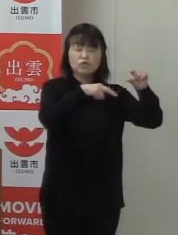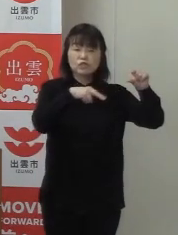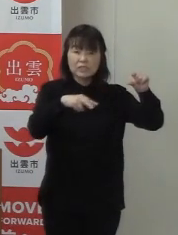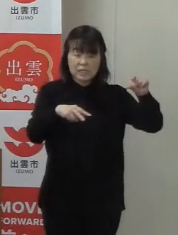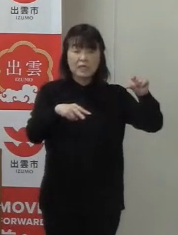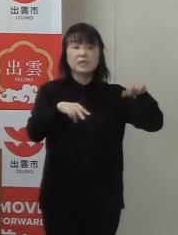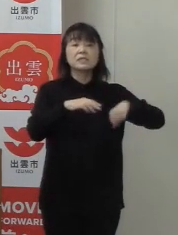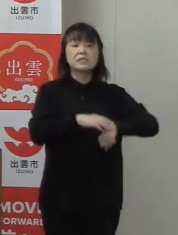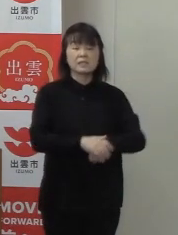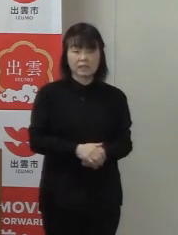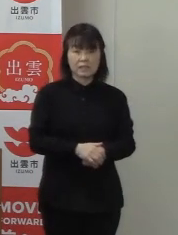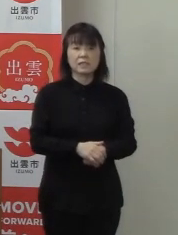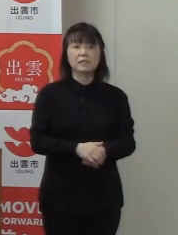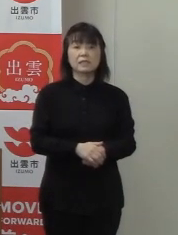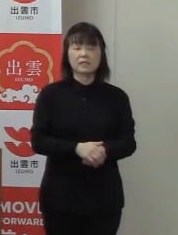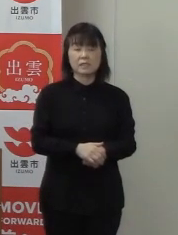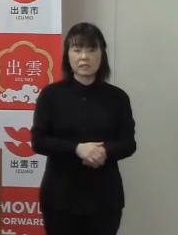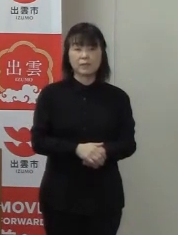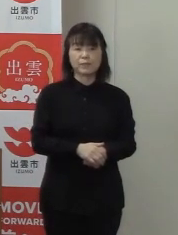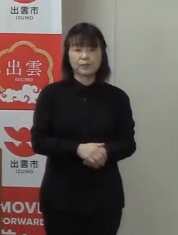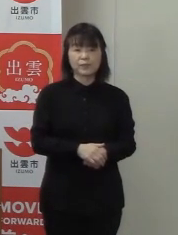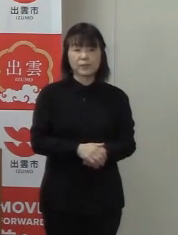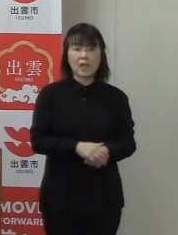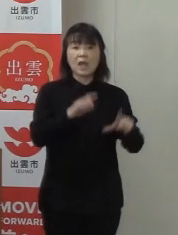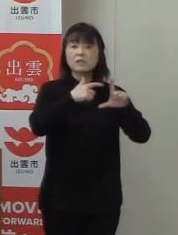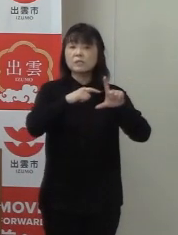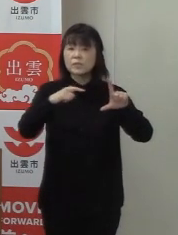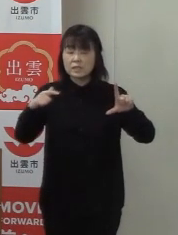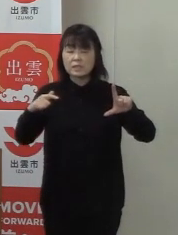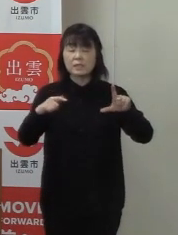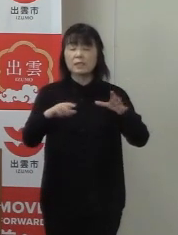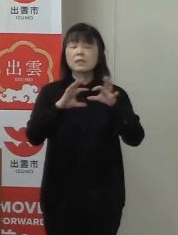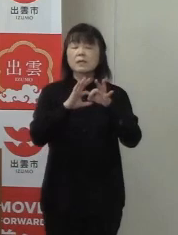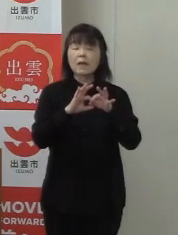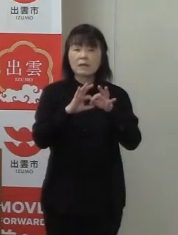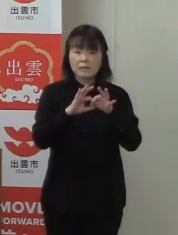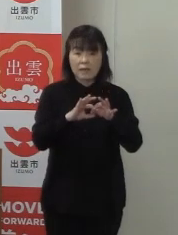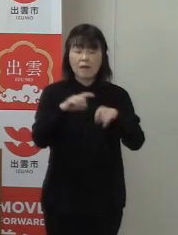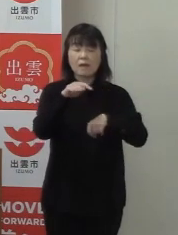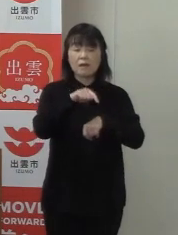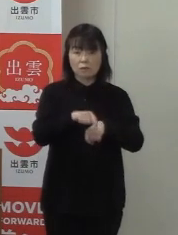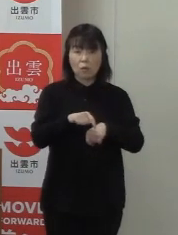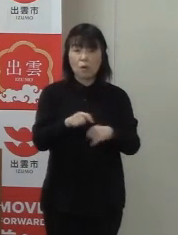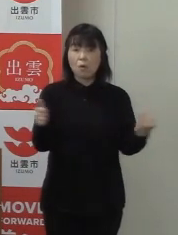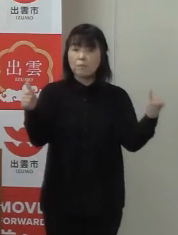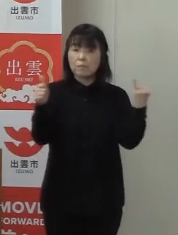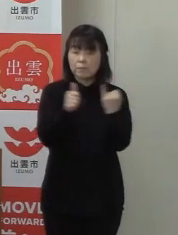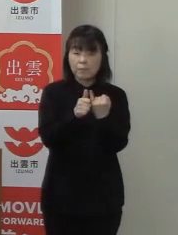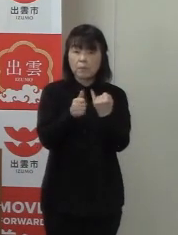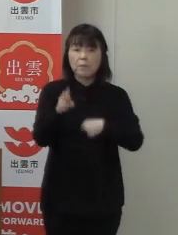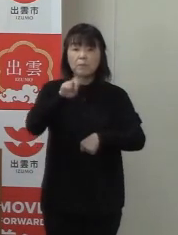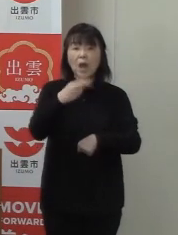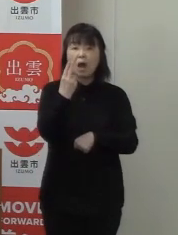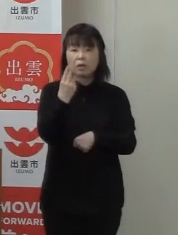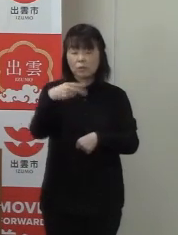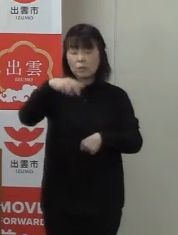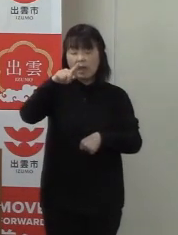性同士のパートナーっていうのをいわゆる婚姻関係と認めるパートナーシップ制度を導入しているっ